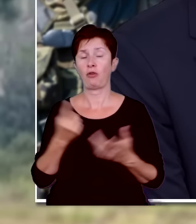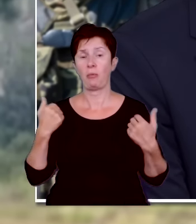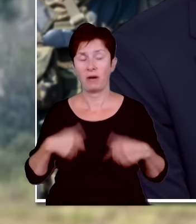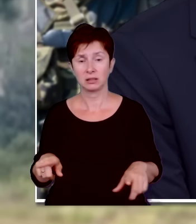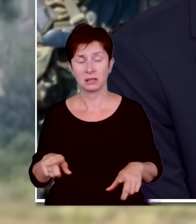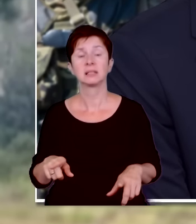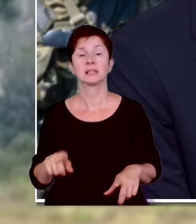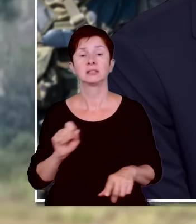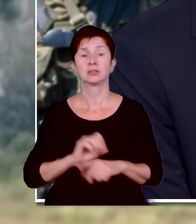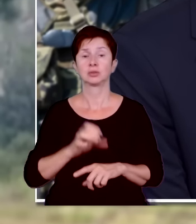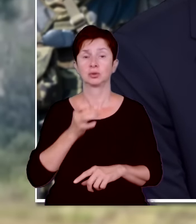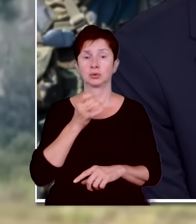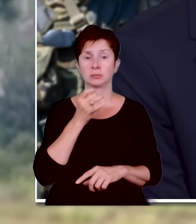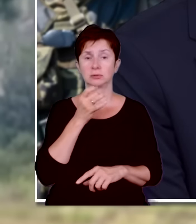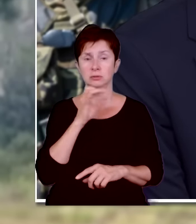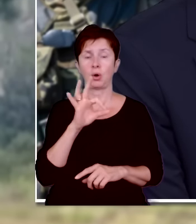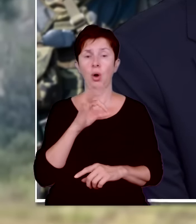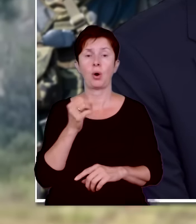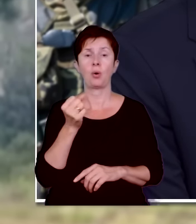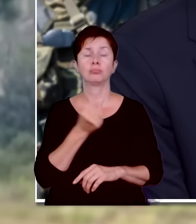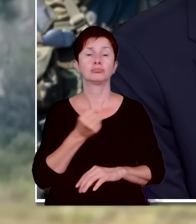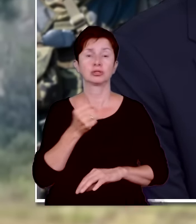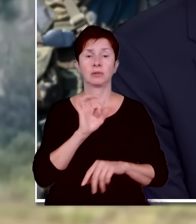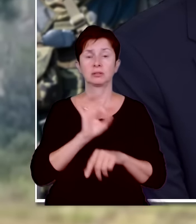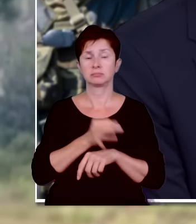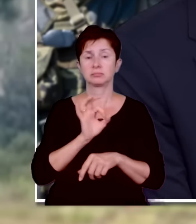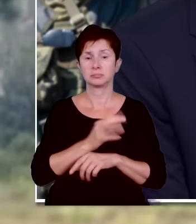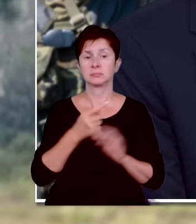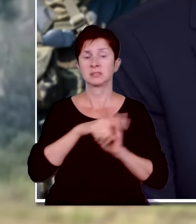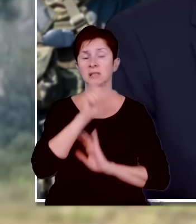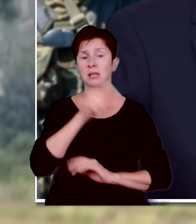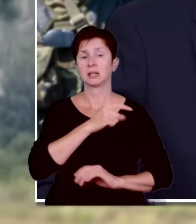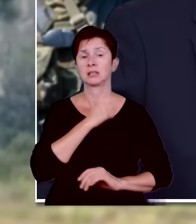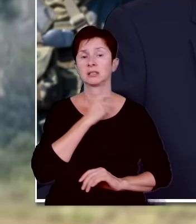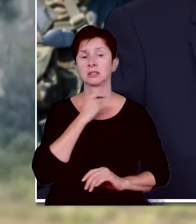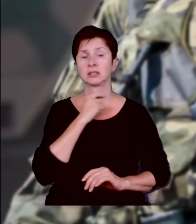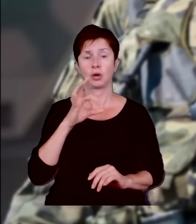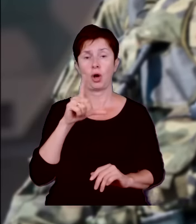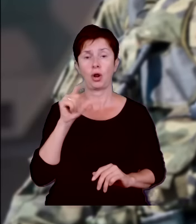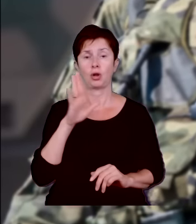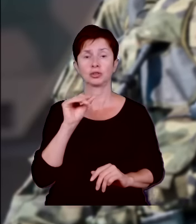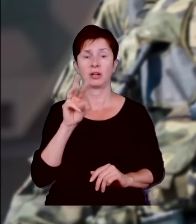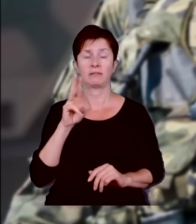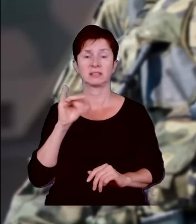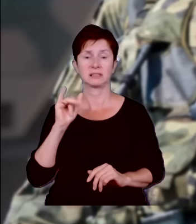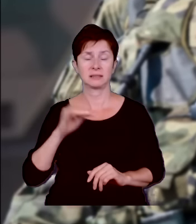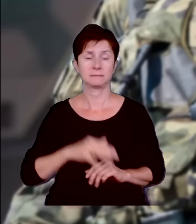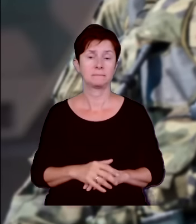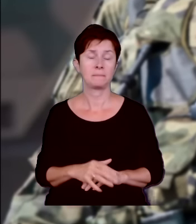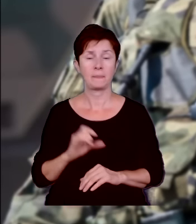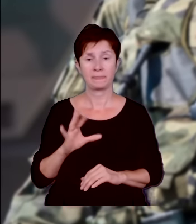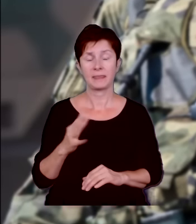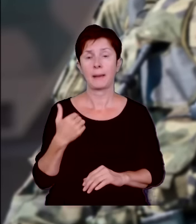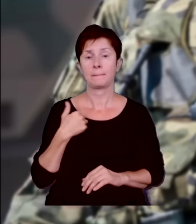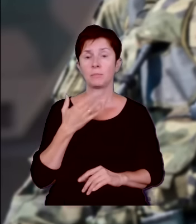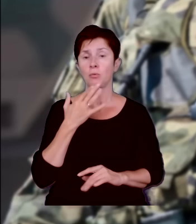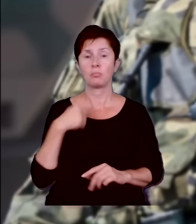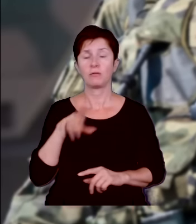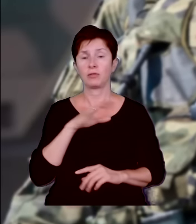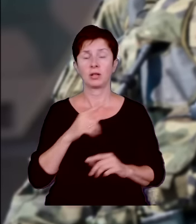oanie tortur w Polsce wobec księdza Michała Olszewskiego tak to przedstawiali po spotkaniu z panem profesorem